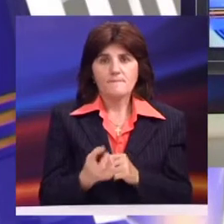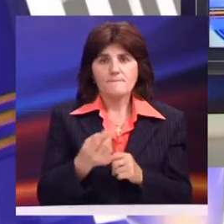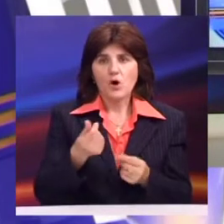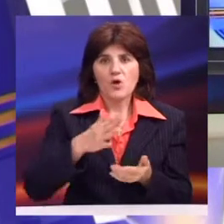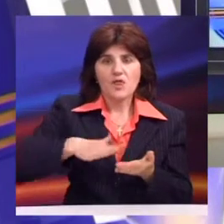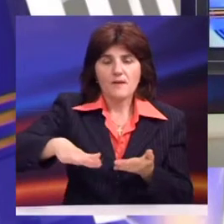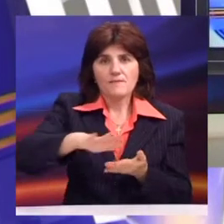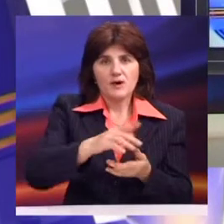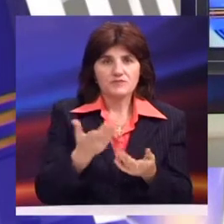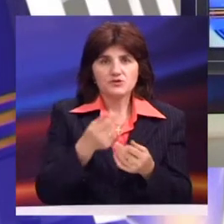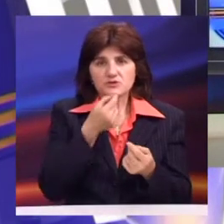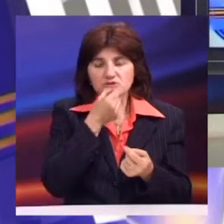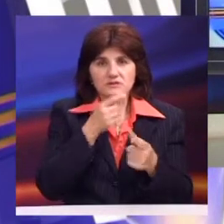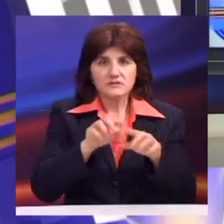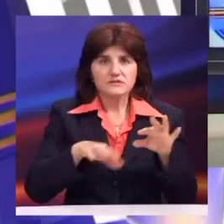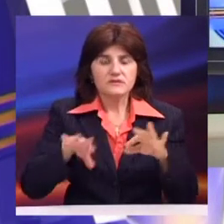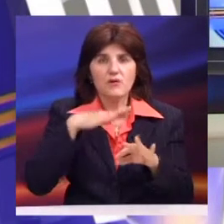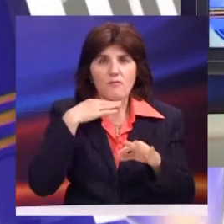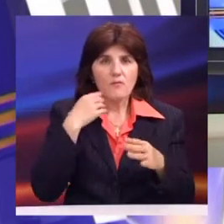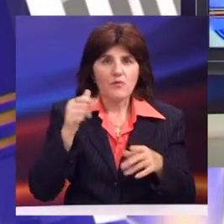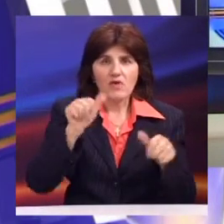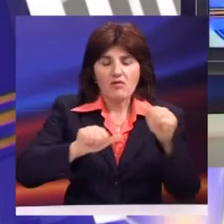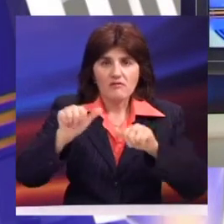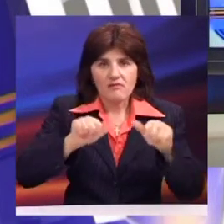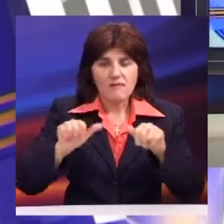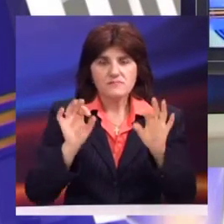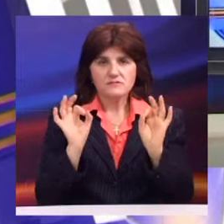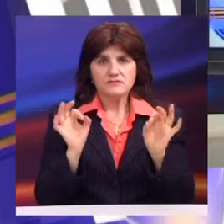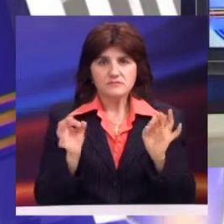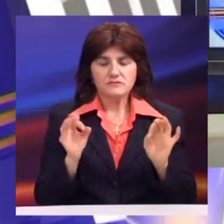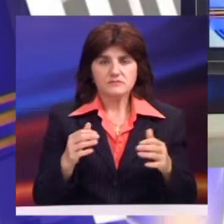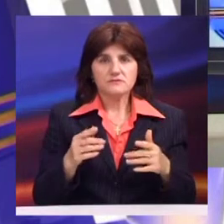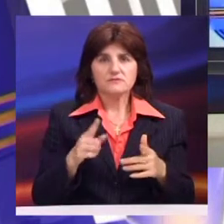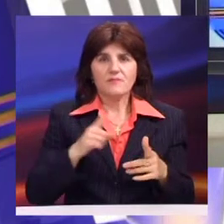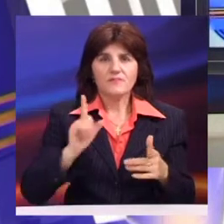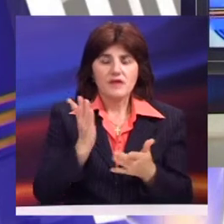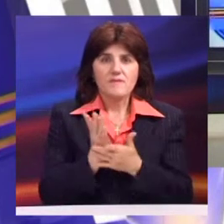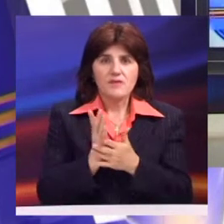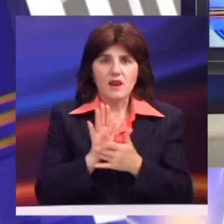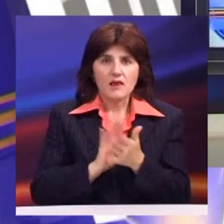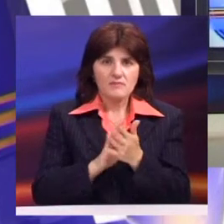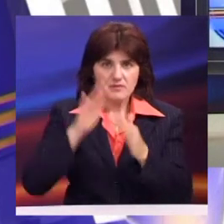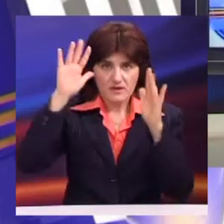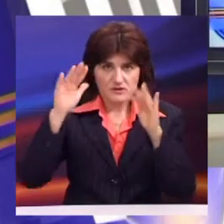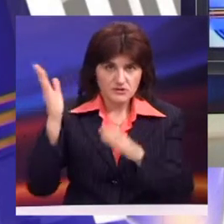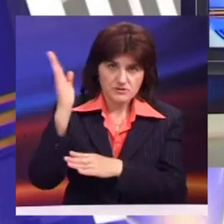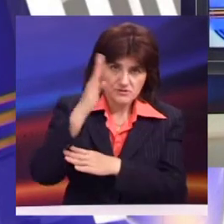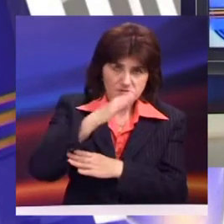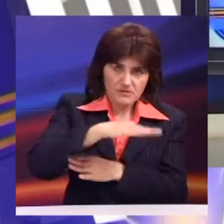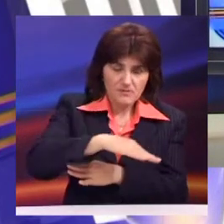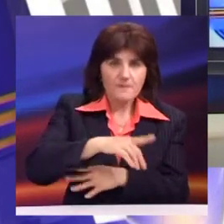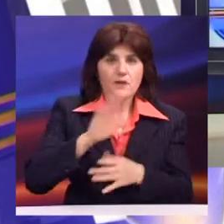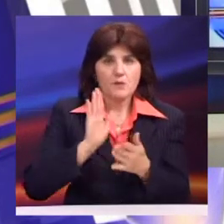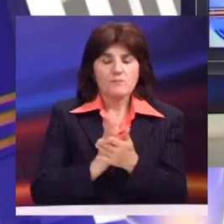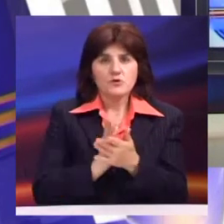Na poljima pšenice gde je primenjena puna agrotehnika, primenjeni saveti struke i nije došlo do poleganja, mogu se očekivati